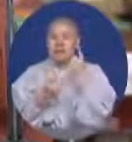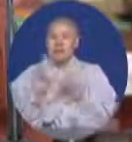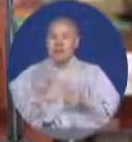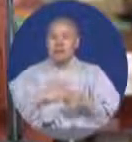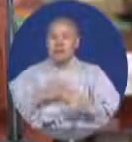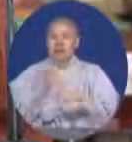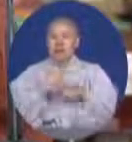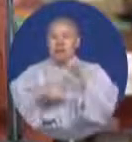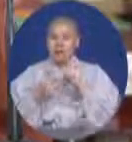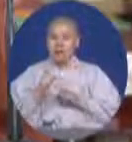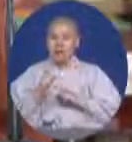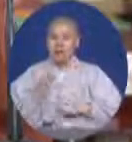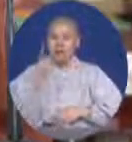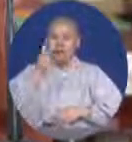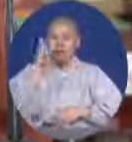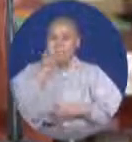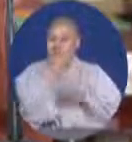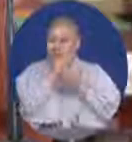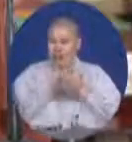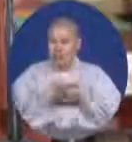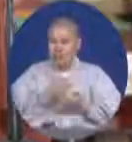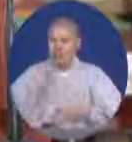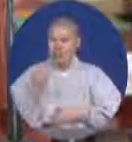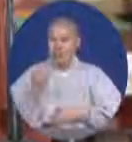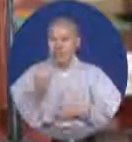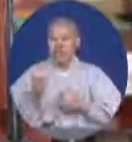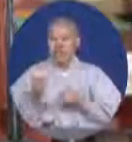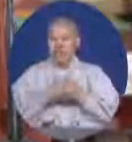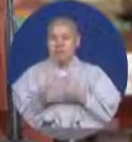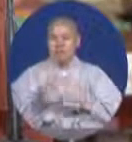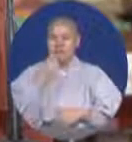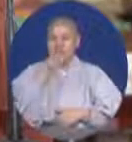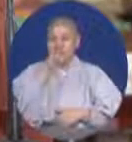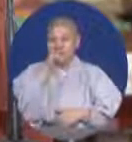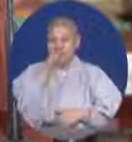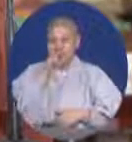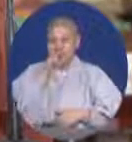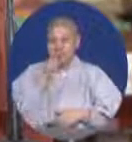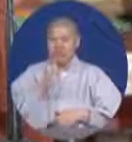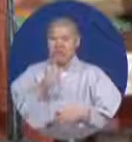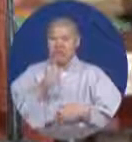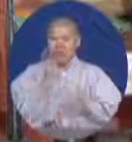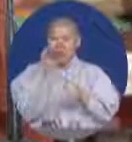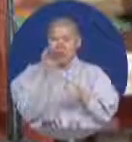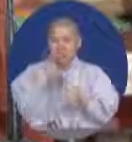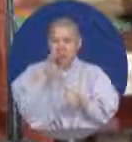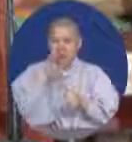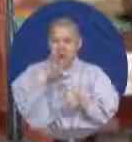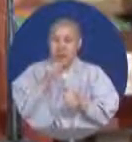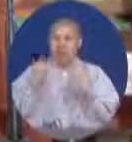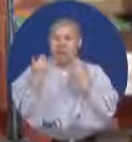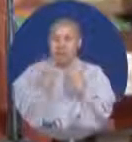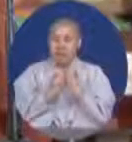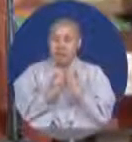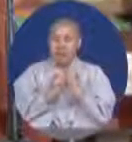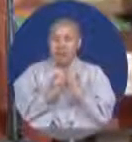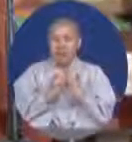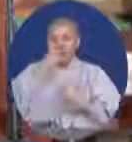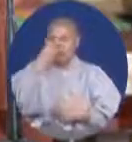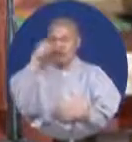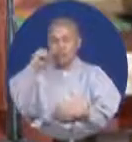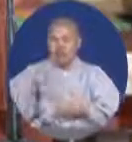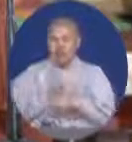높게 되는 거예요. 그 중생들이 전부 비난하고 반대하고 이렇게